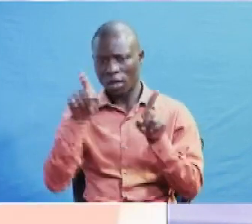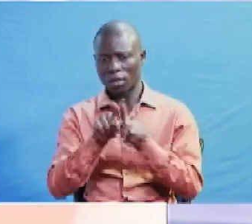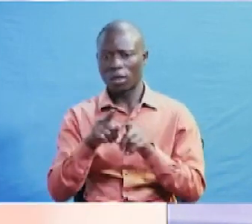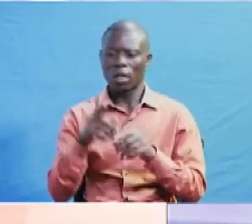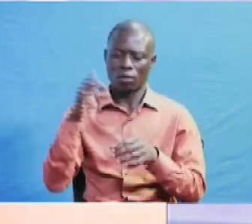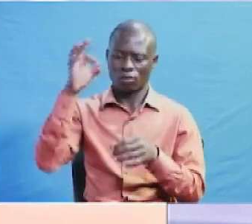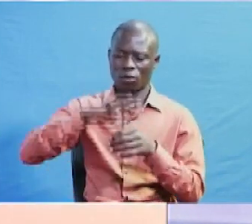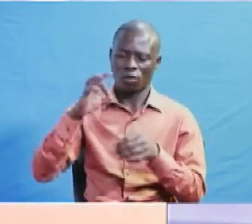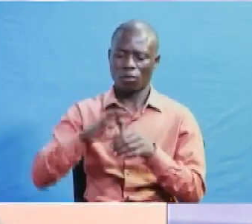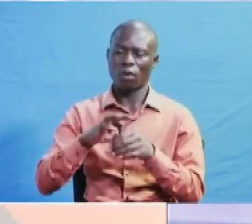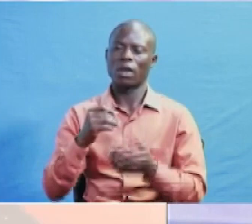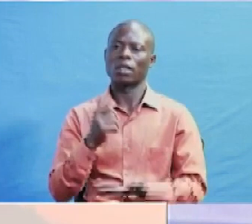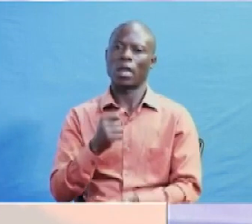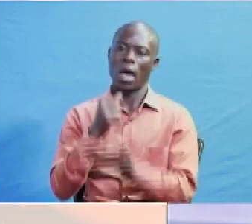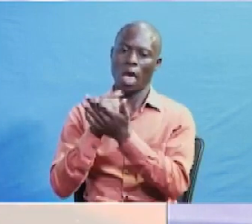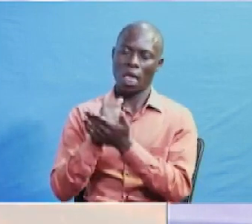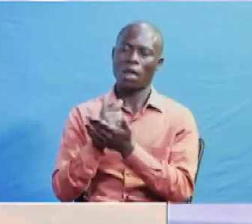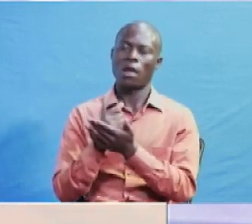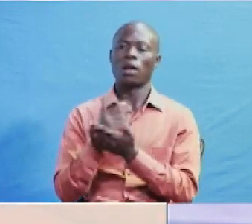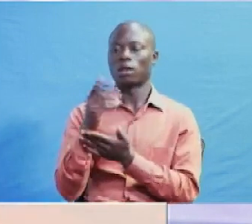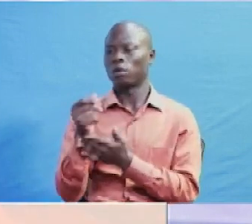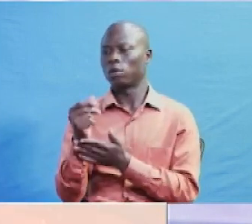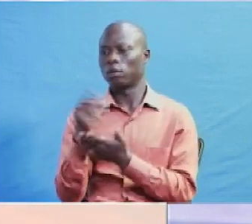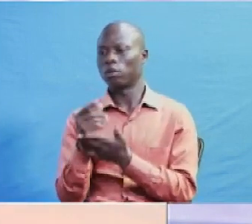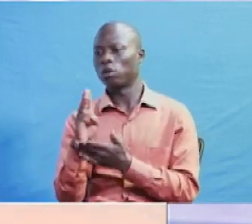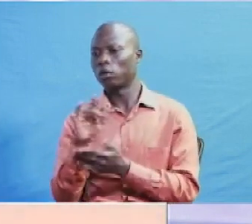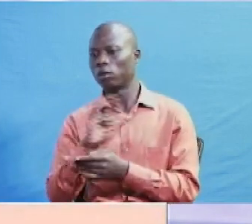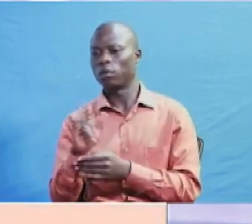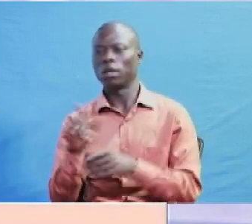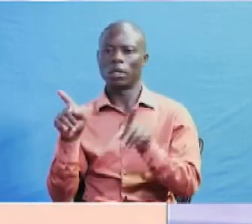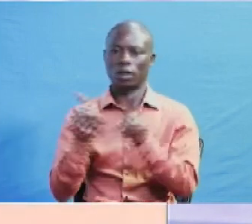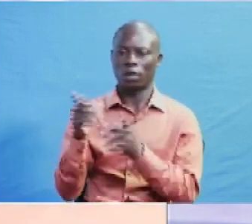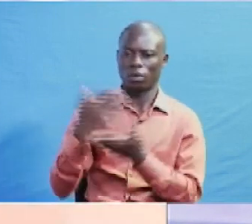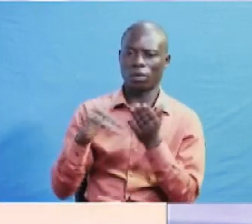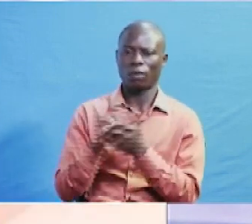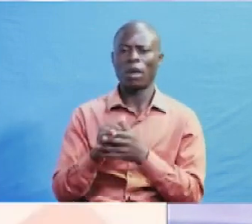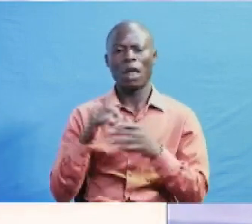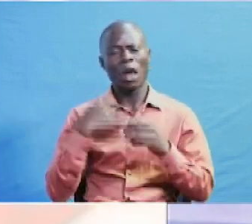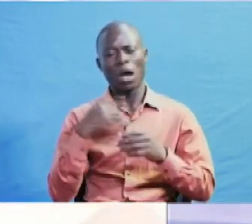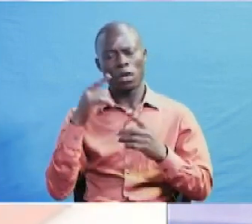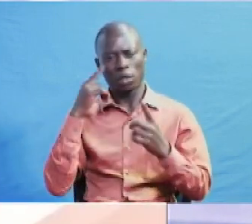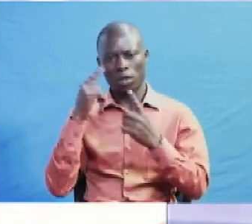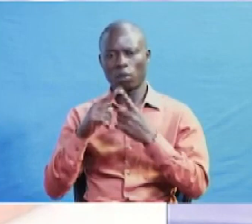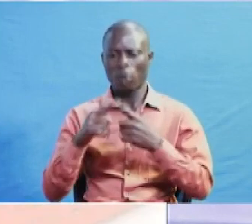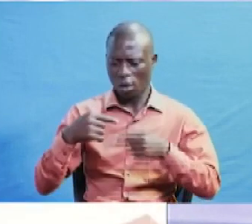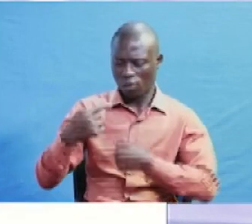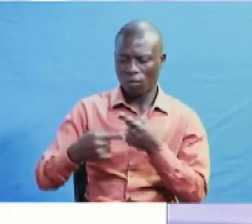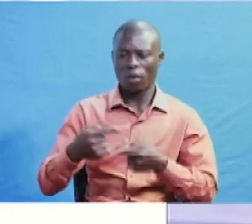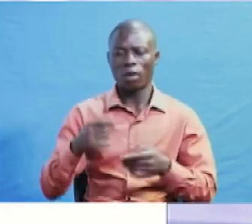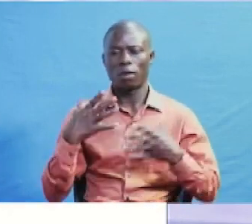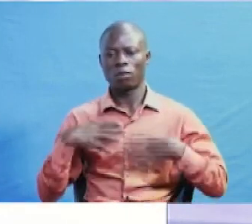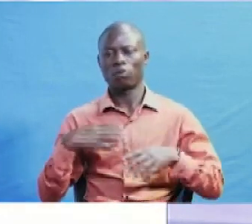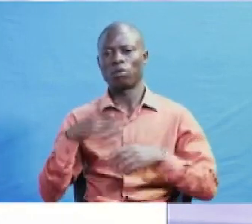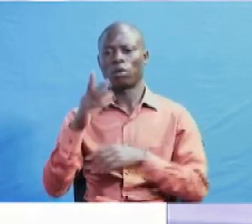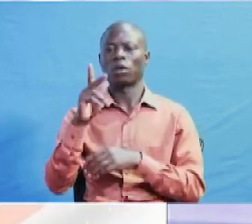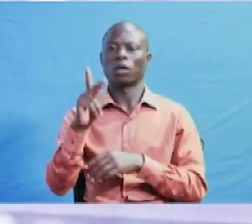kura mswada wa fedha mwaka 2024, hali jijini Nairobi ilikuwa tulivu. Hii ni kufuatia uwepo wa wanajeshi wa ulinzi ndani ya